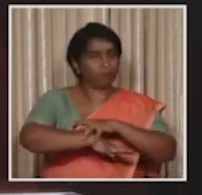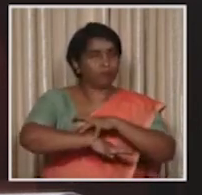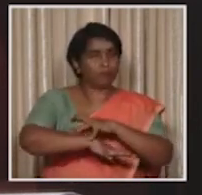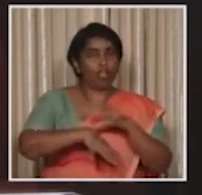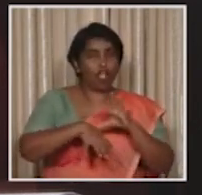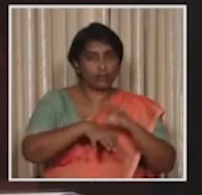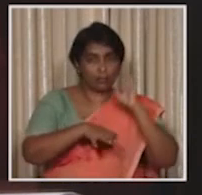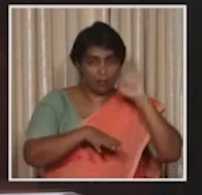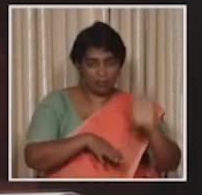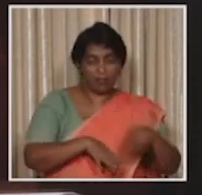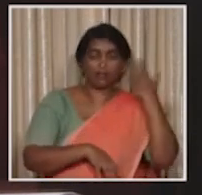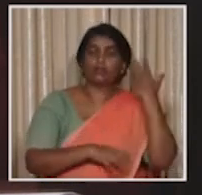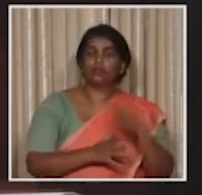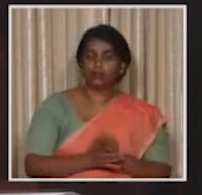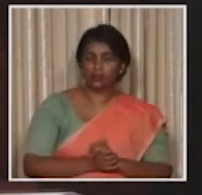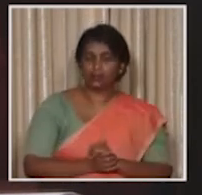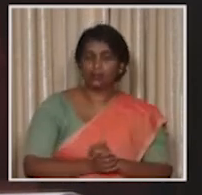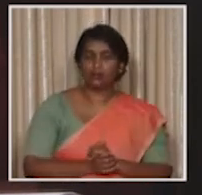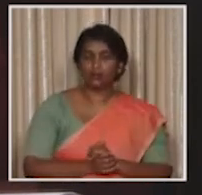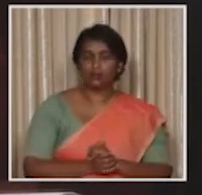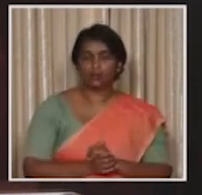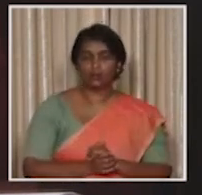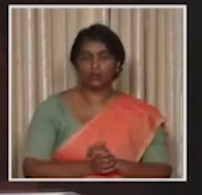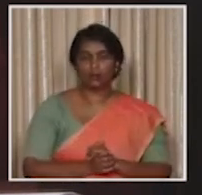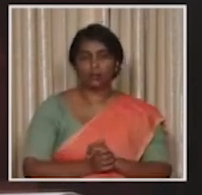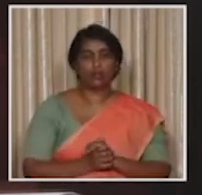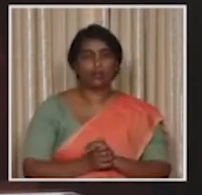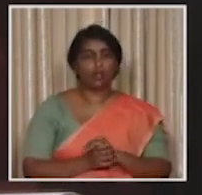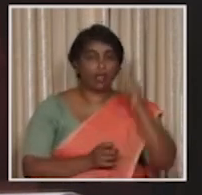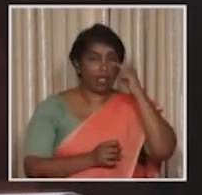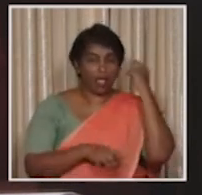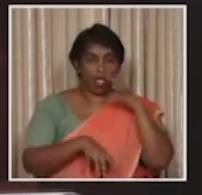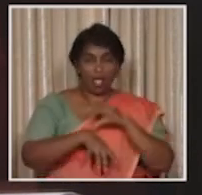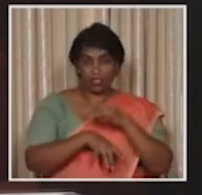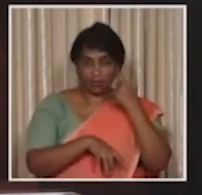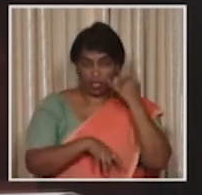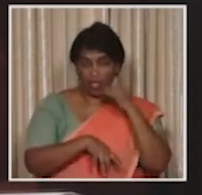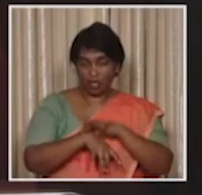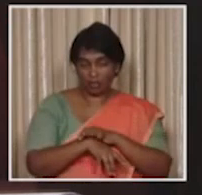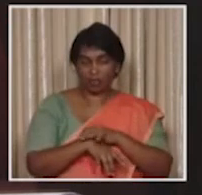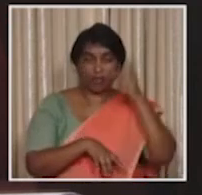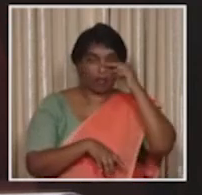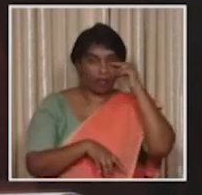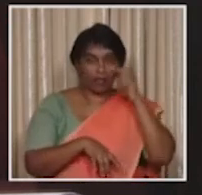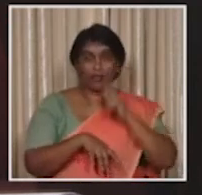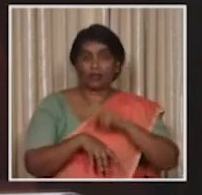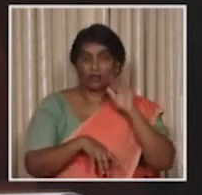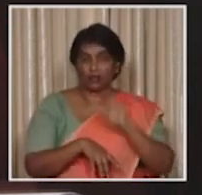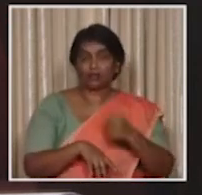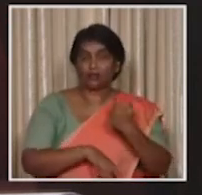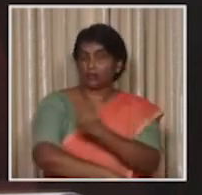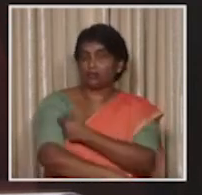අය මරණයට පත් වෙලා තිබෙනවා. ජාතික අක්ෂි රෝහලේ අක්ෂි සැත්කම් කළ අවස්ථාවේදී